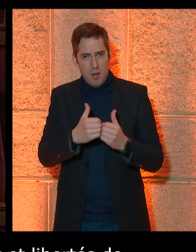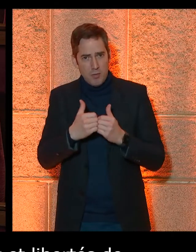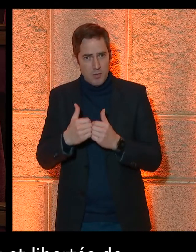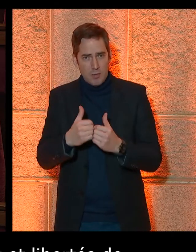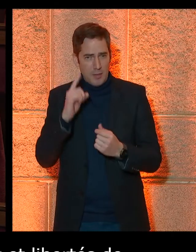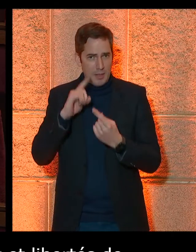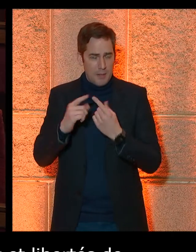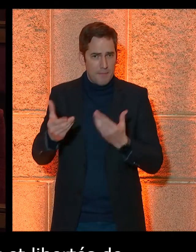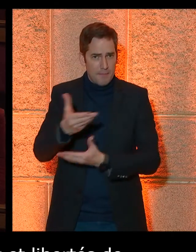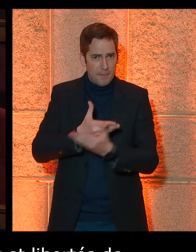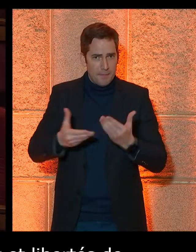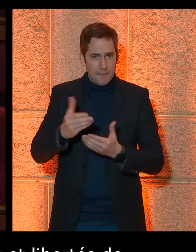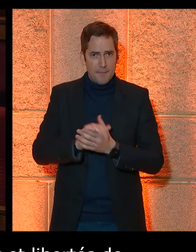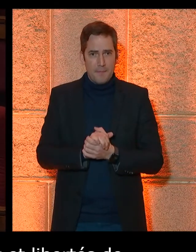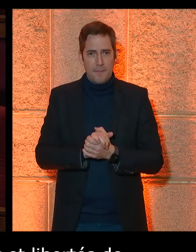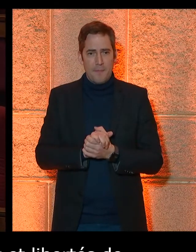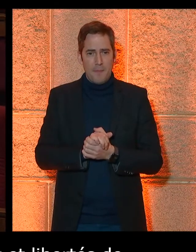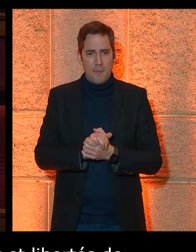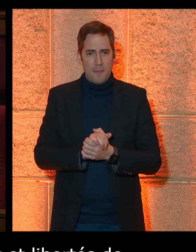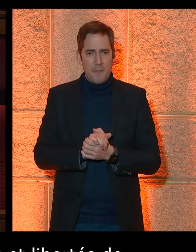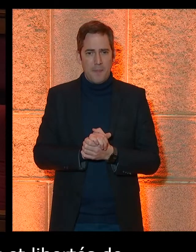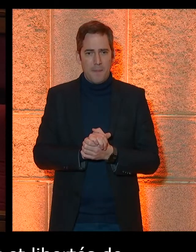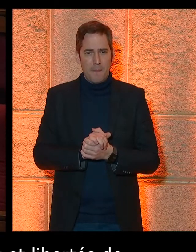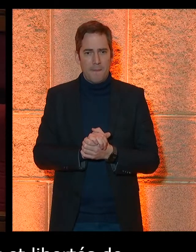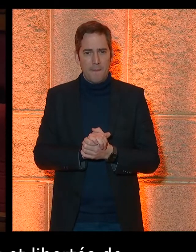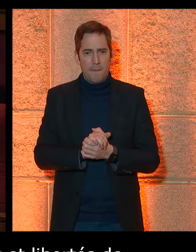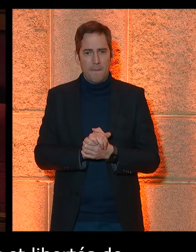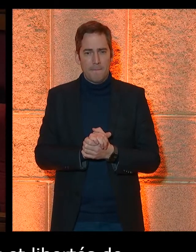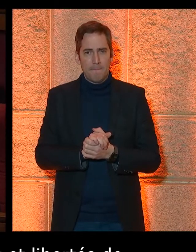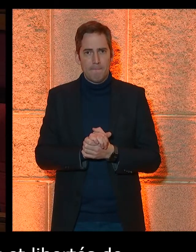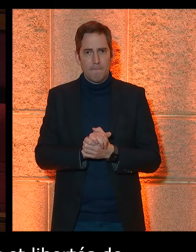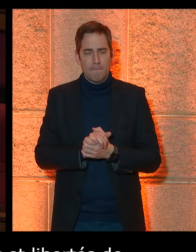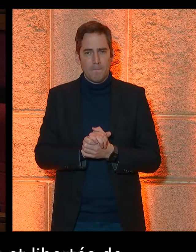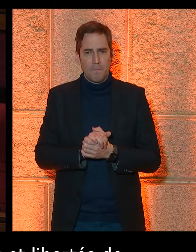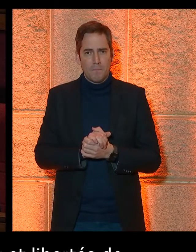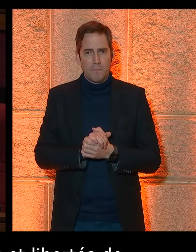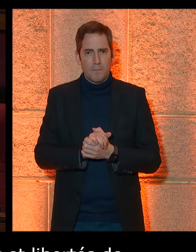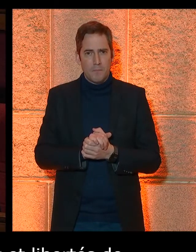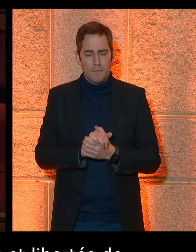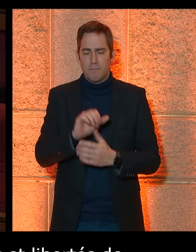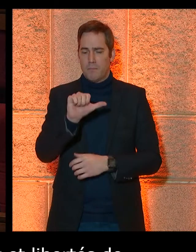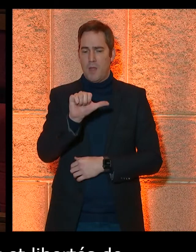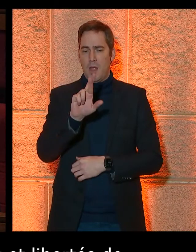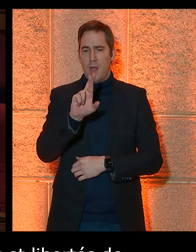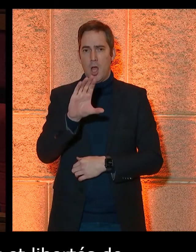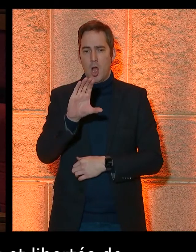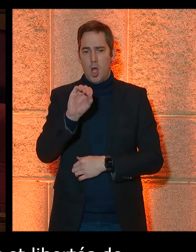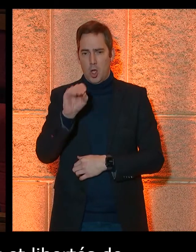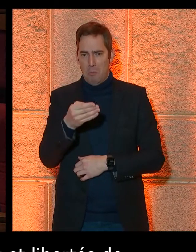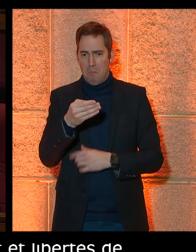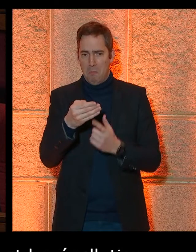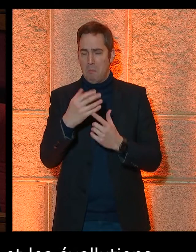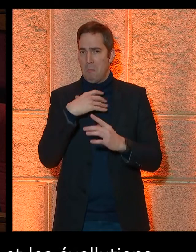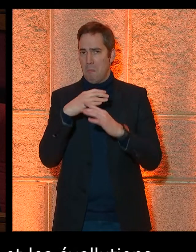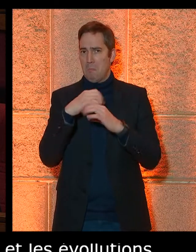sujets d'importance et pour résumer ce que l'ARCOM a pu